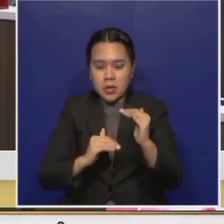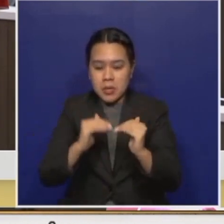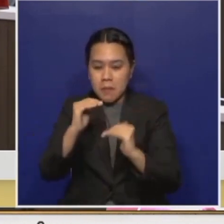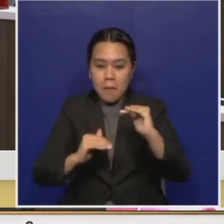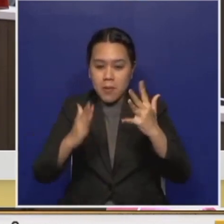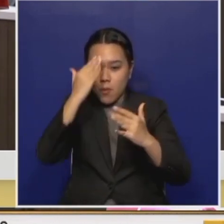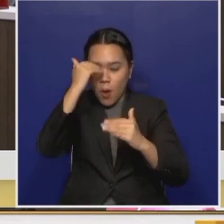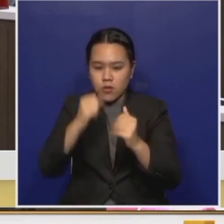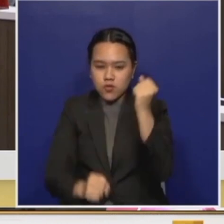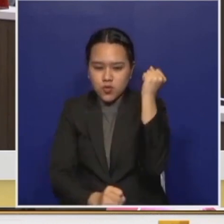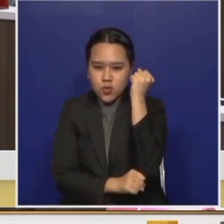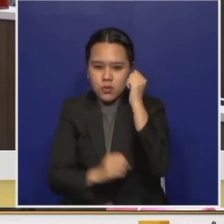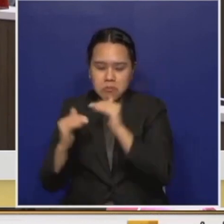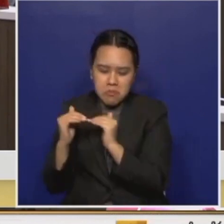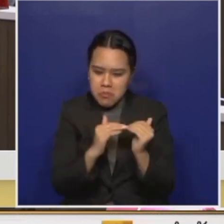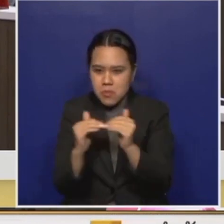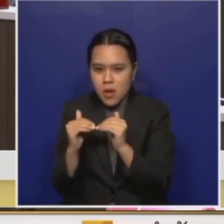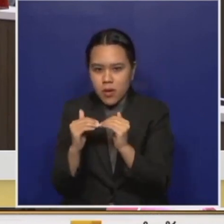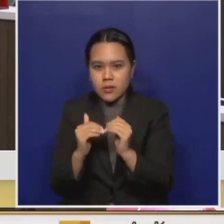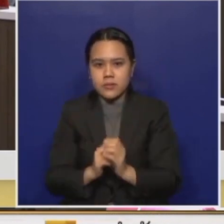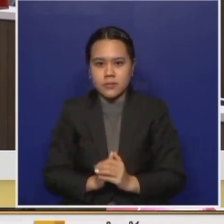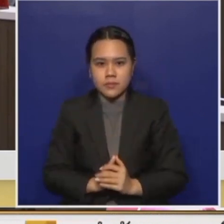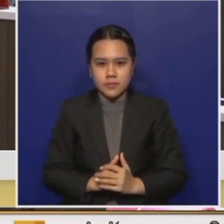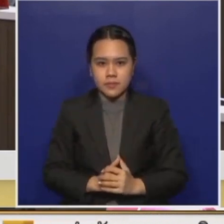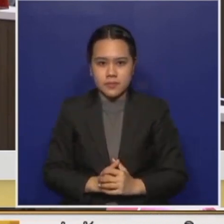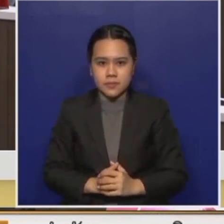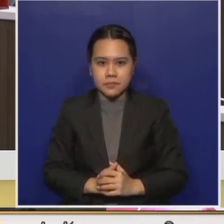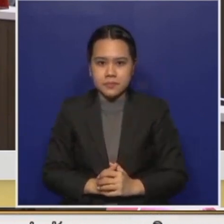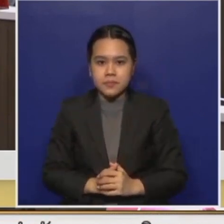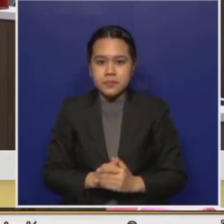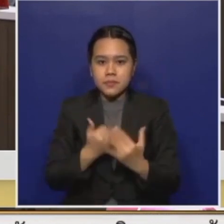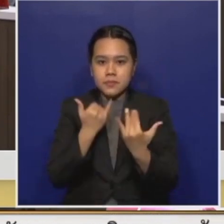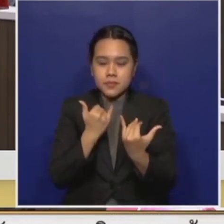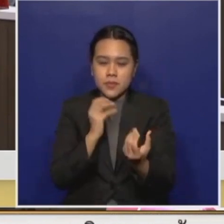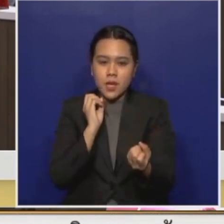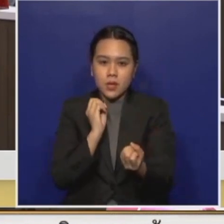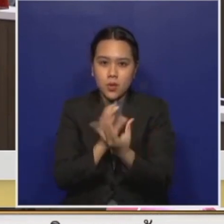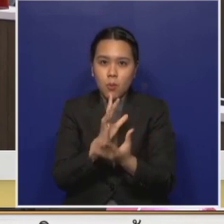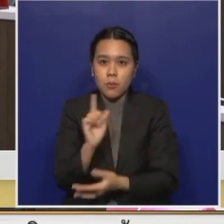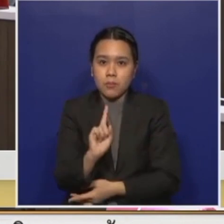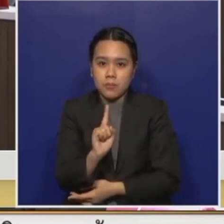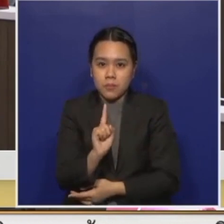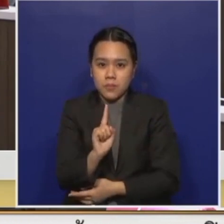าทําดานครั ผลกระทบที่เกิดขึ้น เราจะเห็น